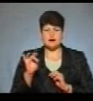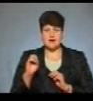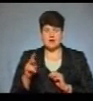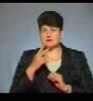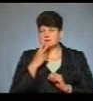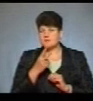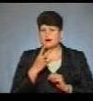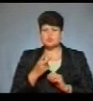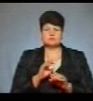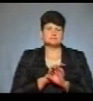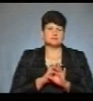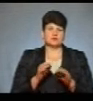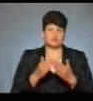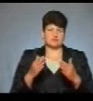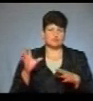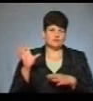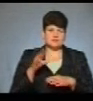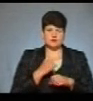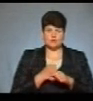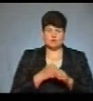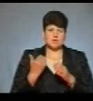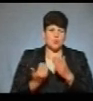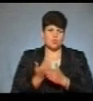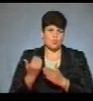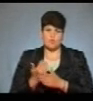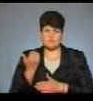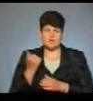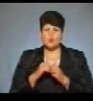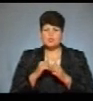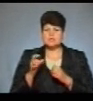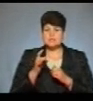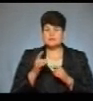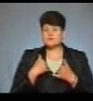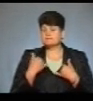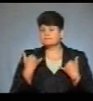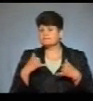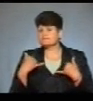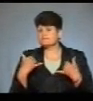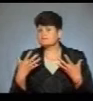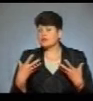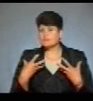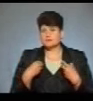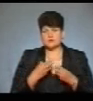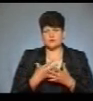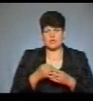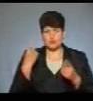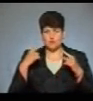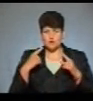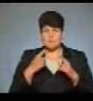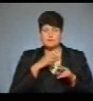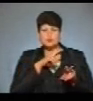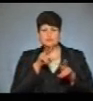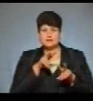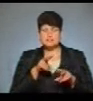чудову просто виставку, майже всі роботи оновлені. Кожен раз вона вражає просто своєю творчістю. Переглянути